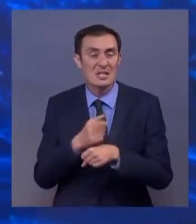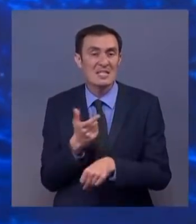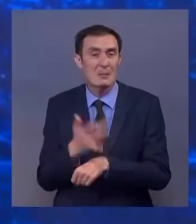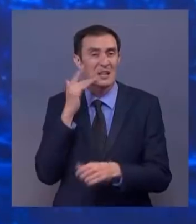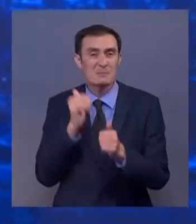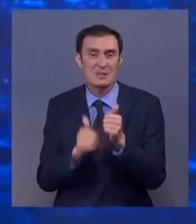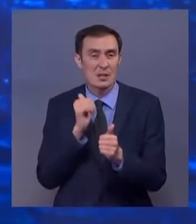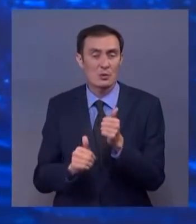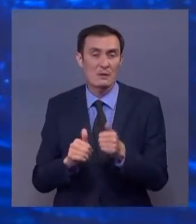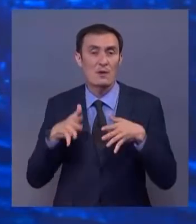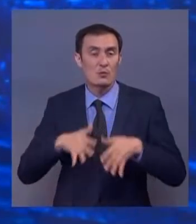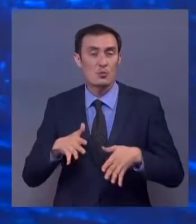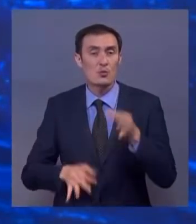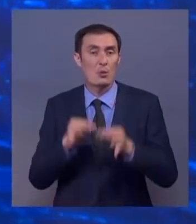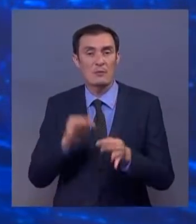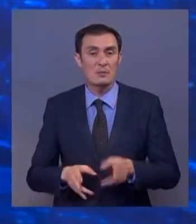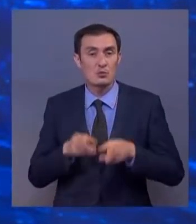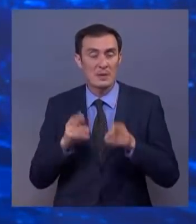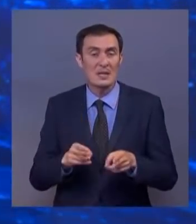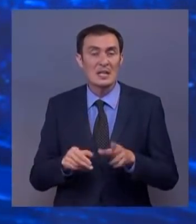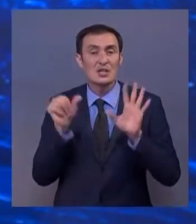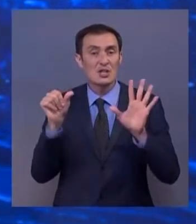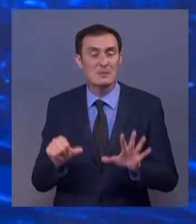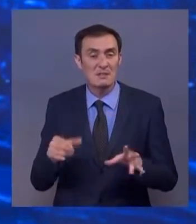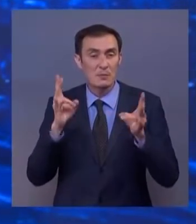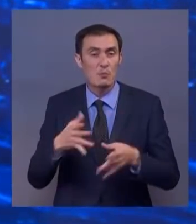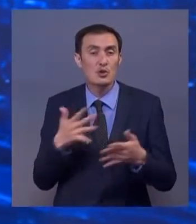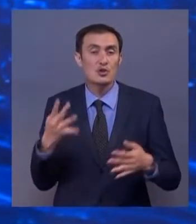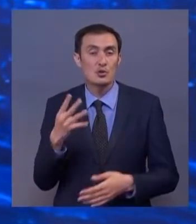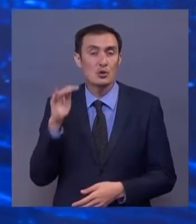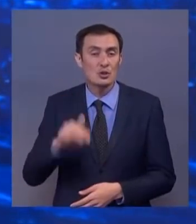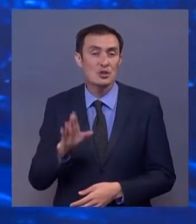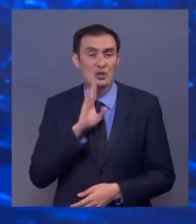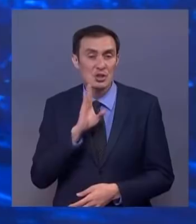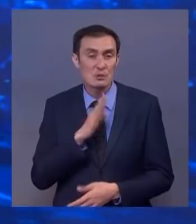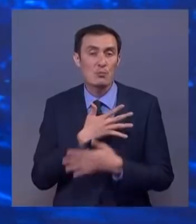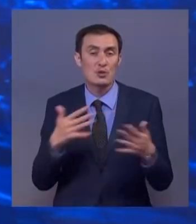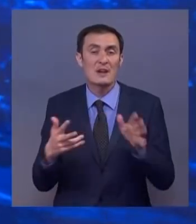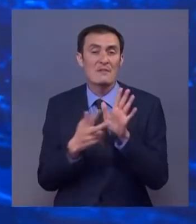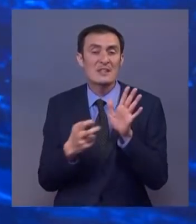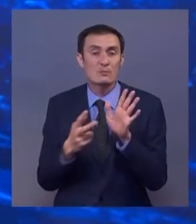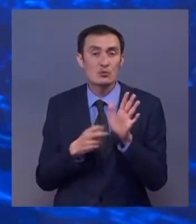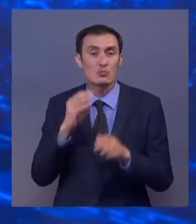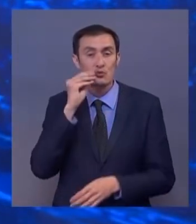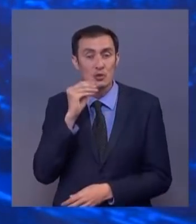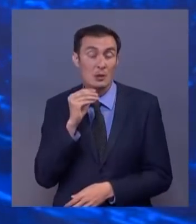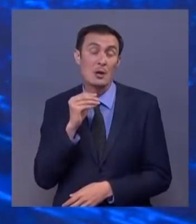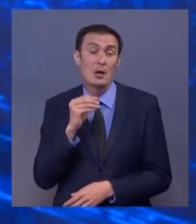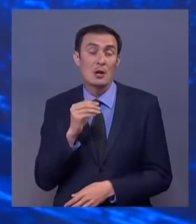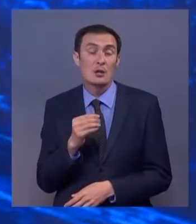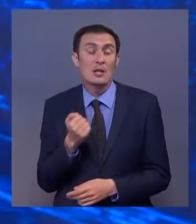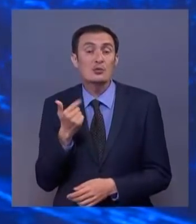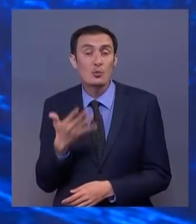самых распространенных в стране уголовных преступлений. За полгода пострадали больше 4000 женщин и свыше 800 мужчин.